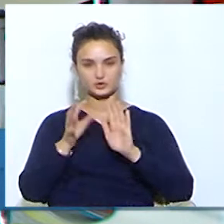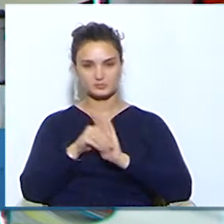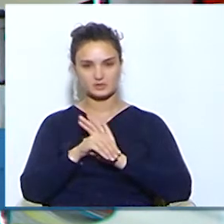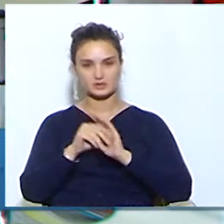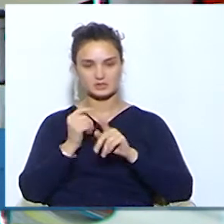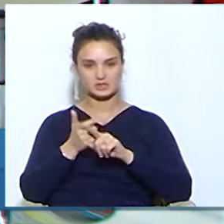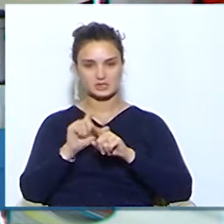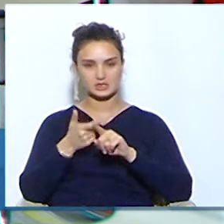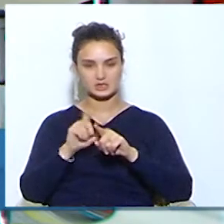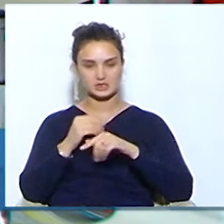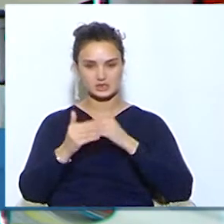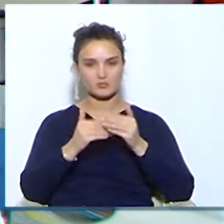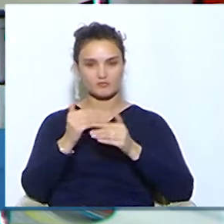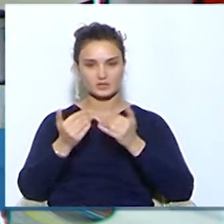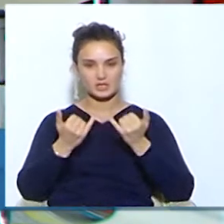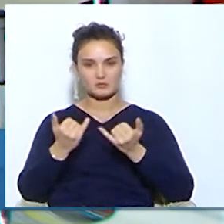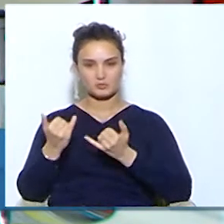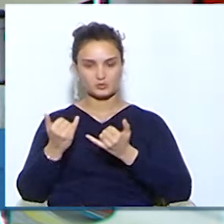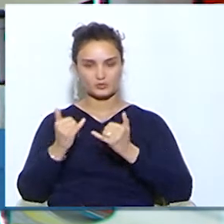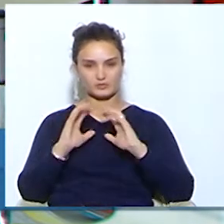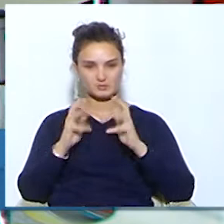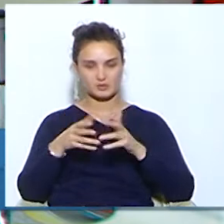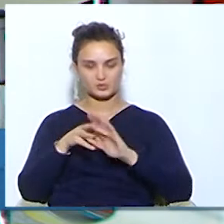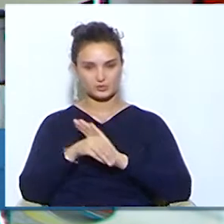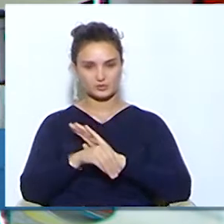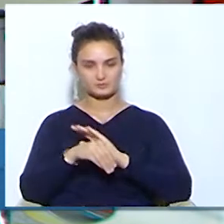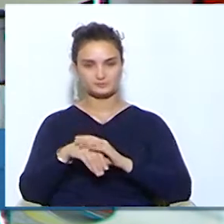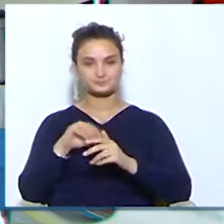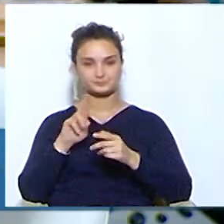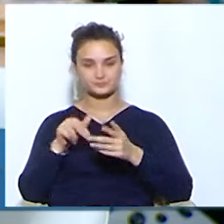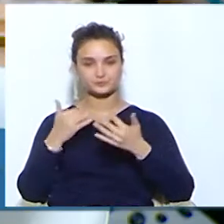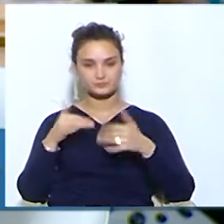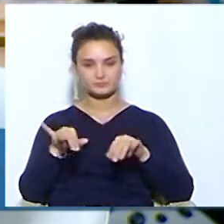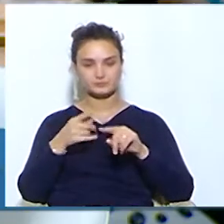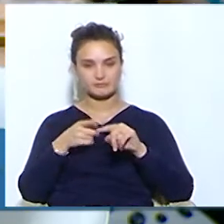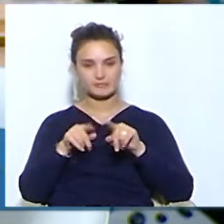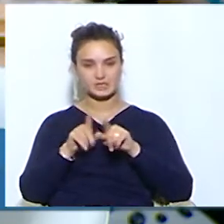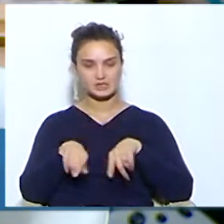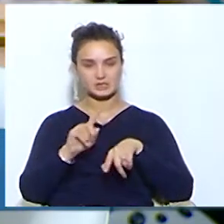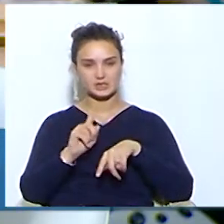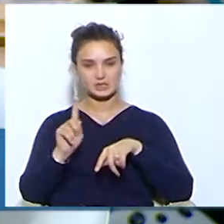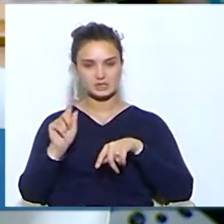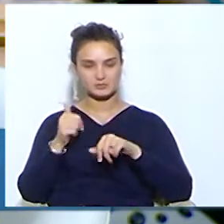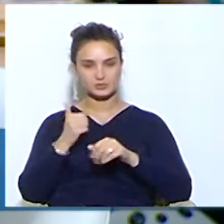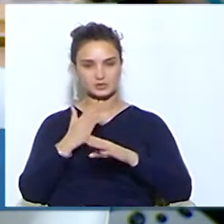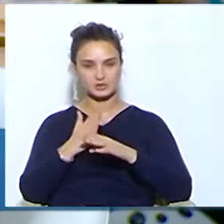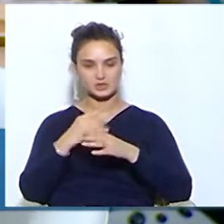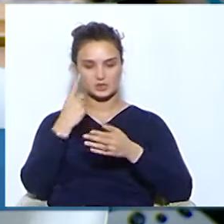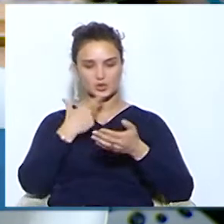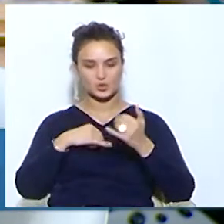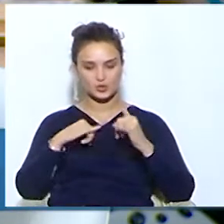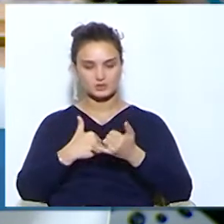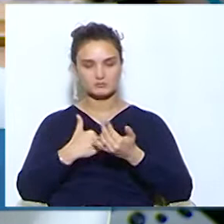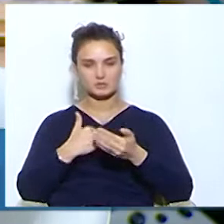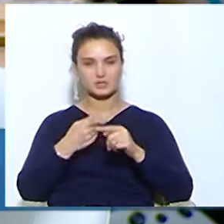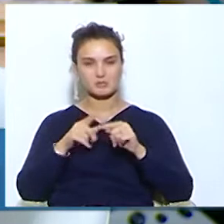შემადგენელით ძალიან წინ წამოვიდა თანამედროვე ეპოქაში. და უკვე ისეთი მომენტები, როგორიც არის ეგოიზმი,